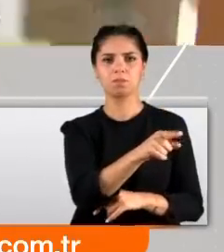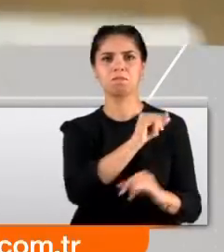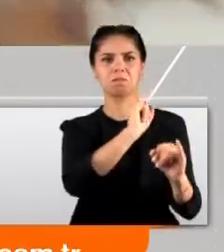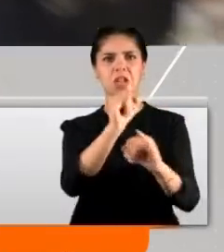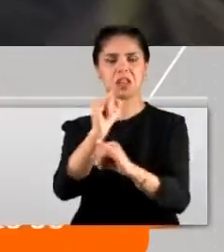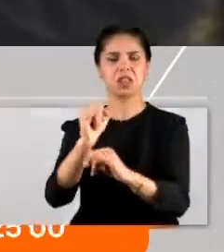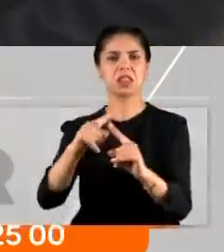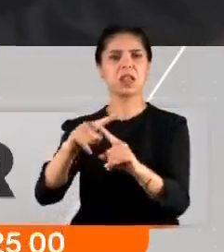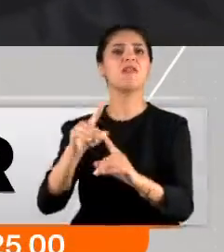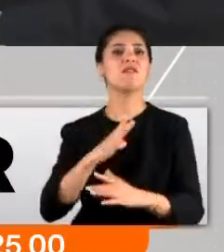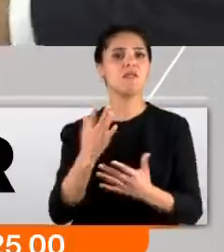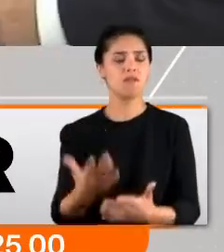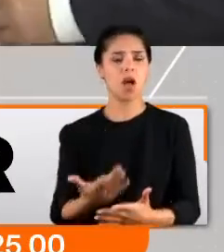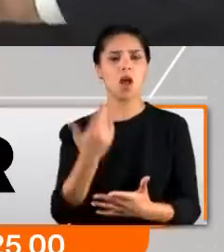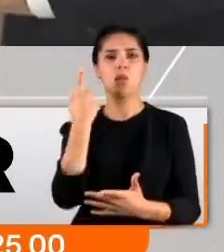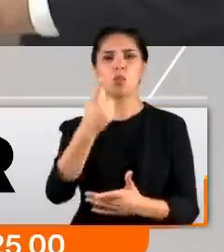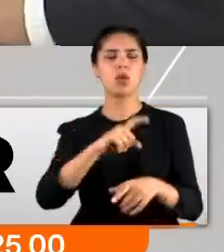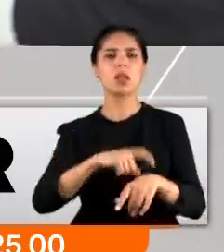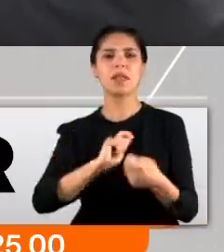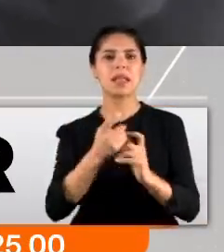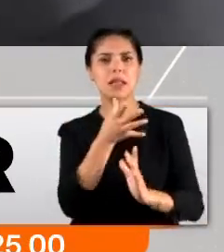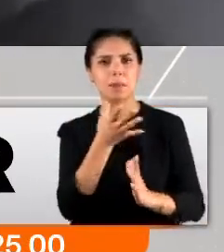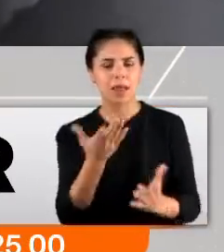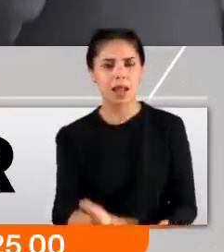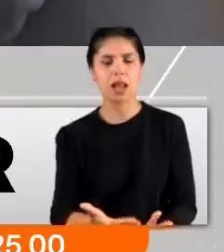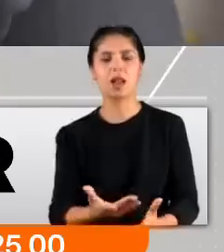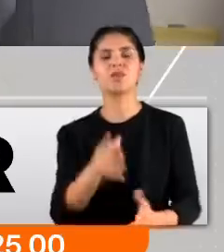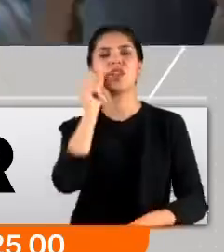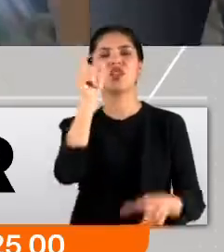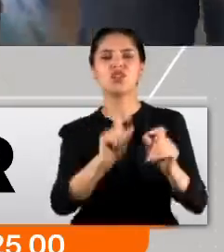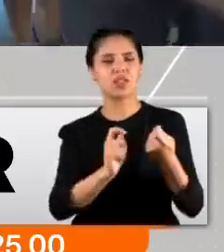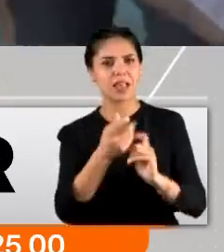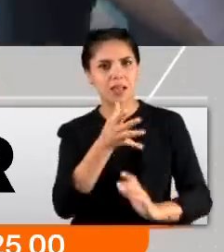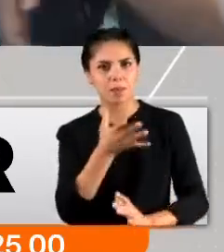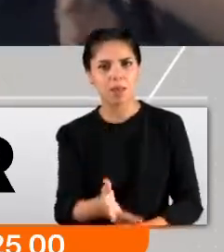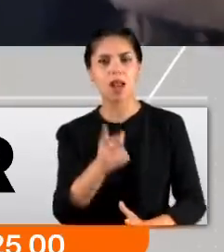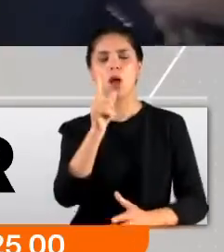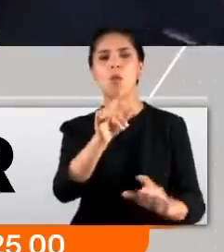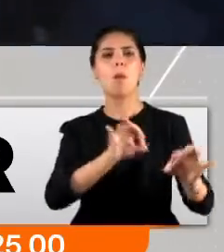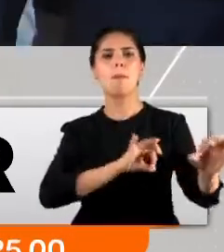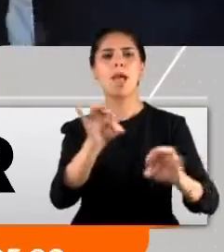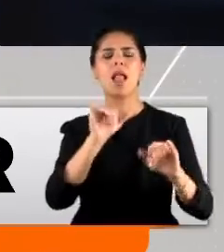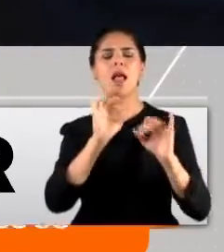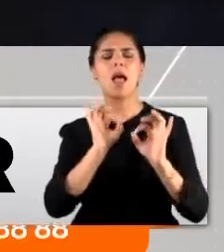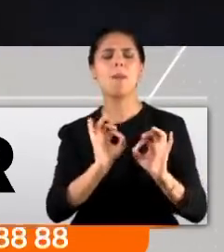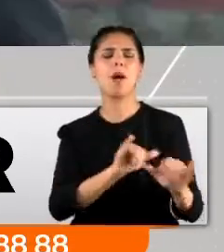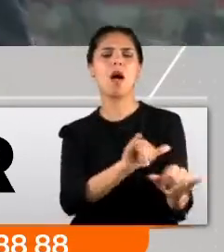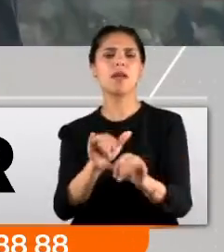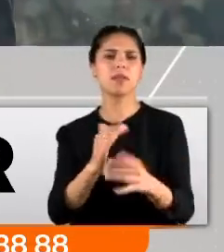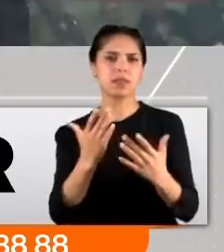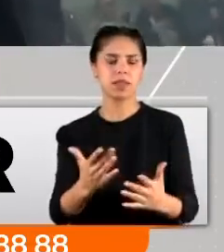tehdit ediliyor. Zaman değişse de, aktörler değişse de oynanan oyun